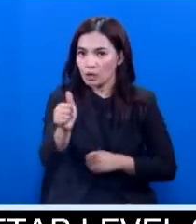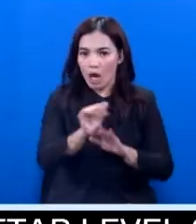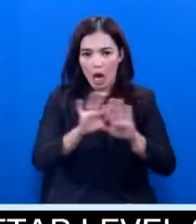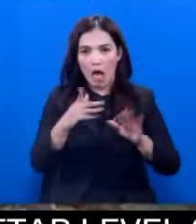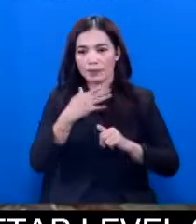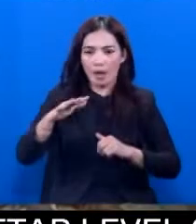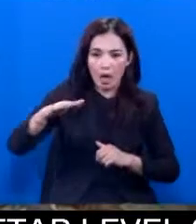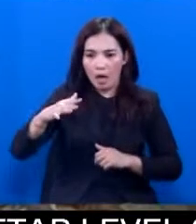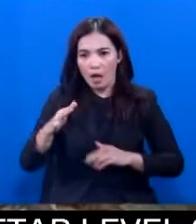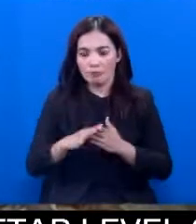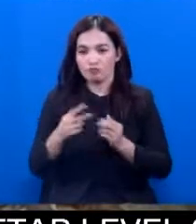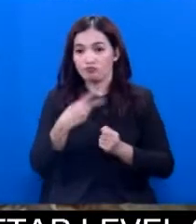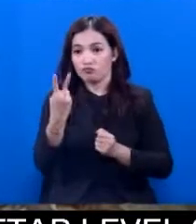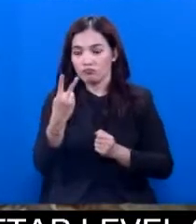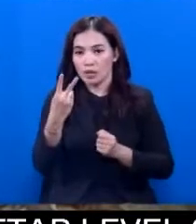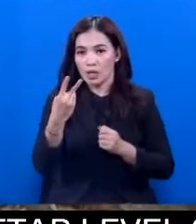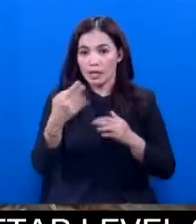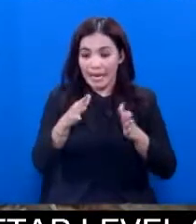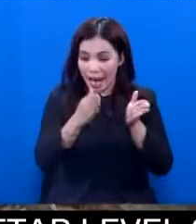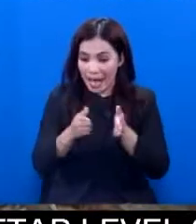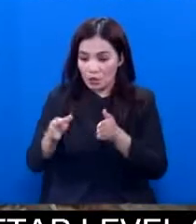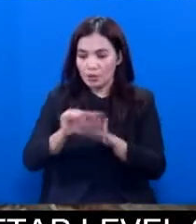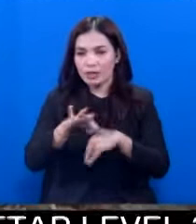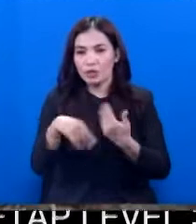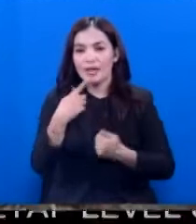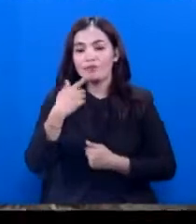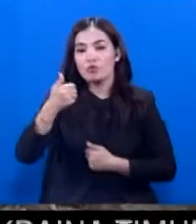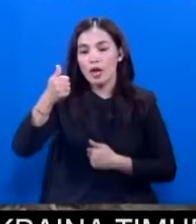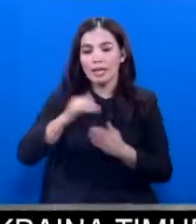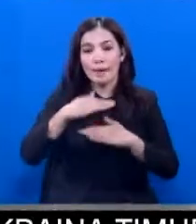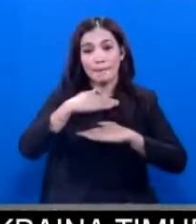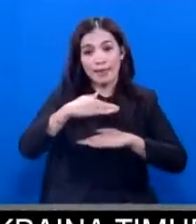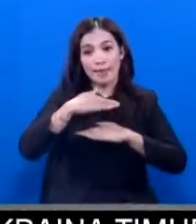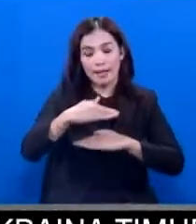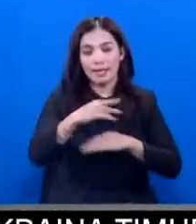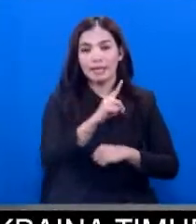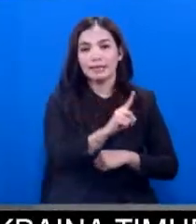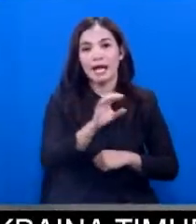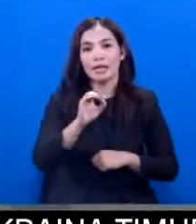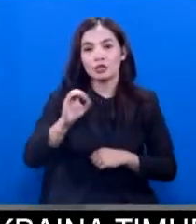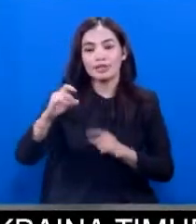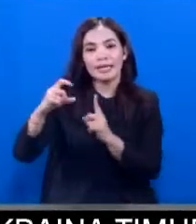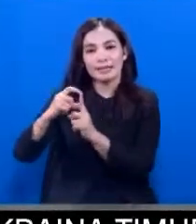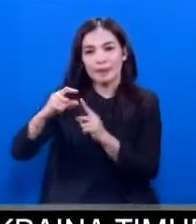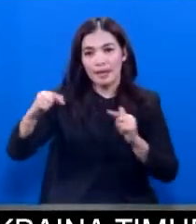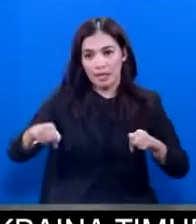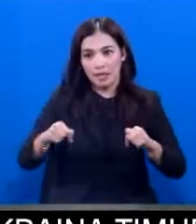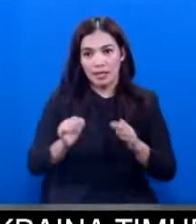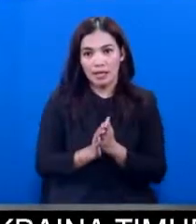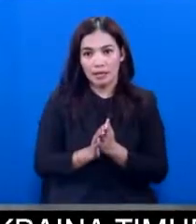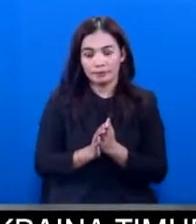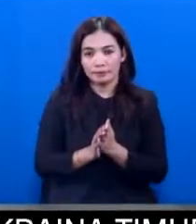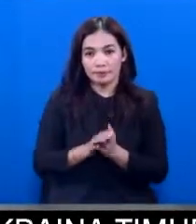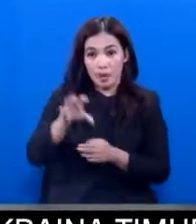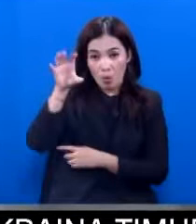sumbang, serta volume pengeras suara diatur sesuai kebutuhan dan dibatasi paling besar 100 desibel. Selain itu, pemasangan pengeras